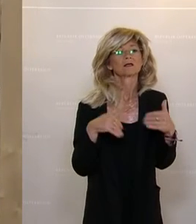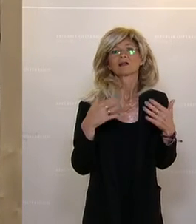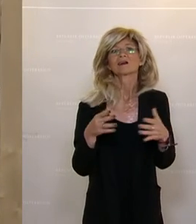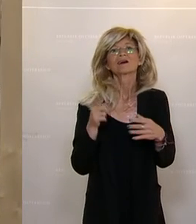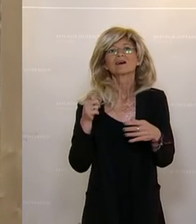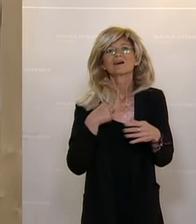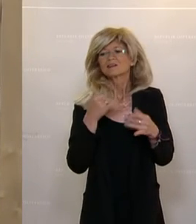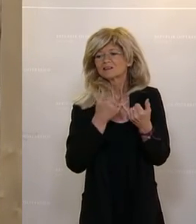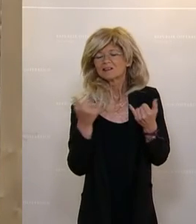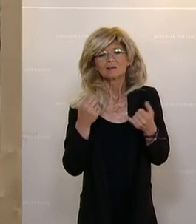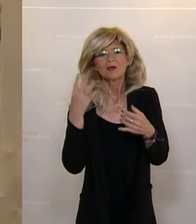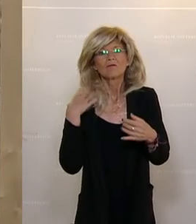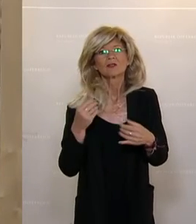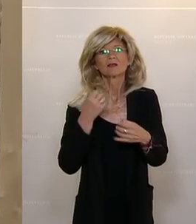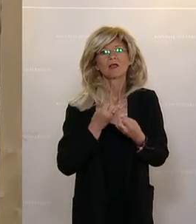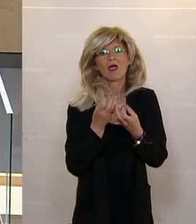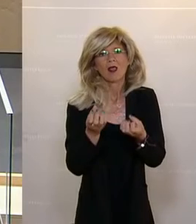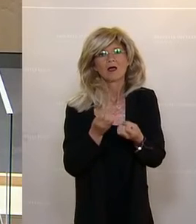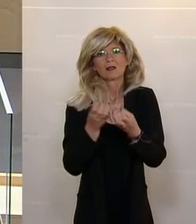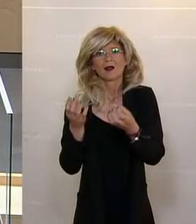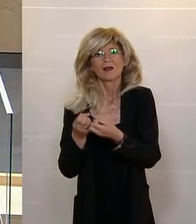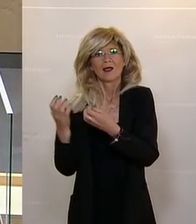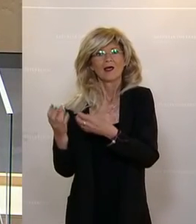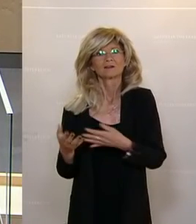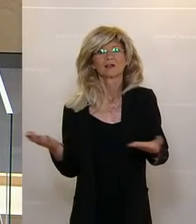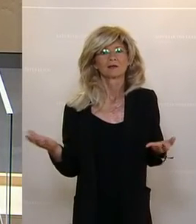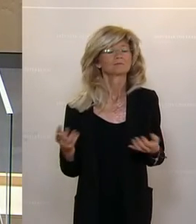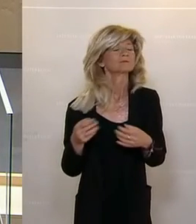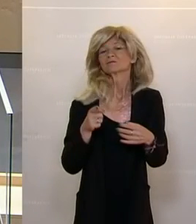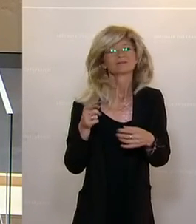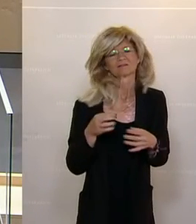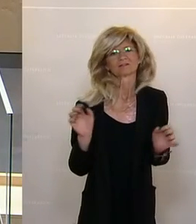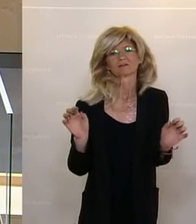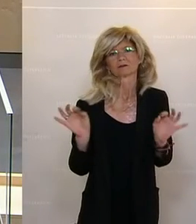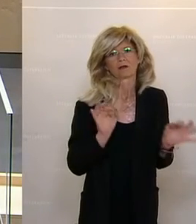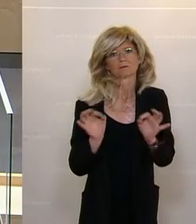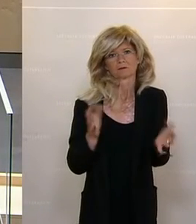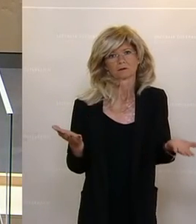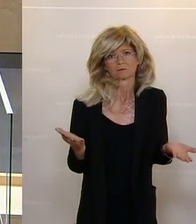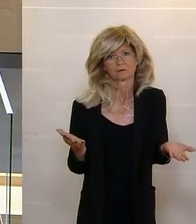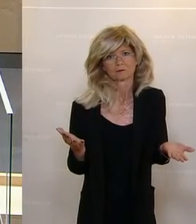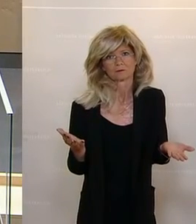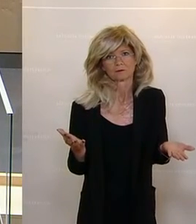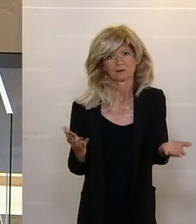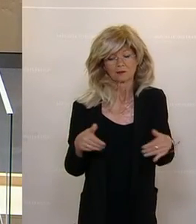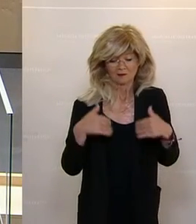sein. Also Eltern, Kinder und Lehrkräfte haben sich da wirklich mehr verdient